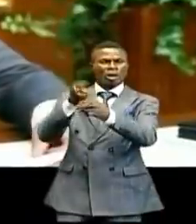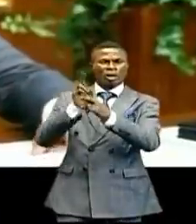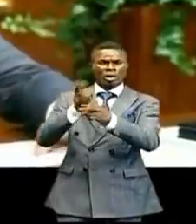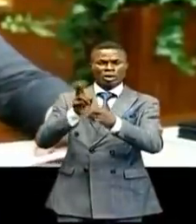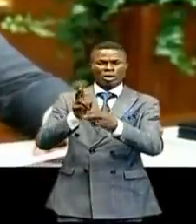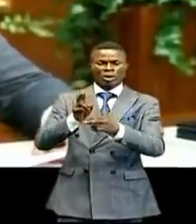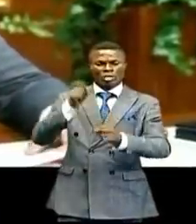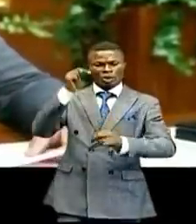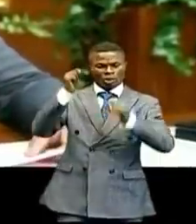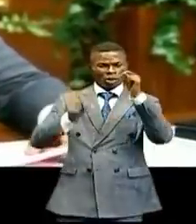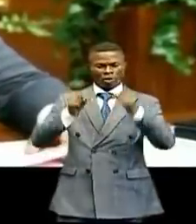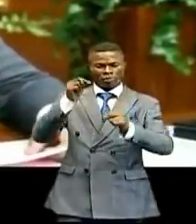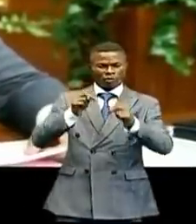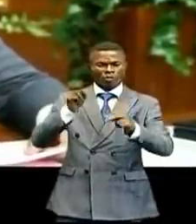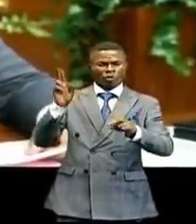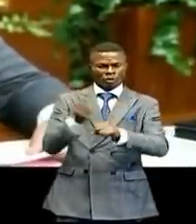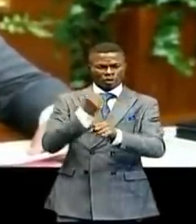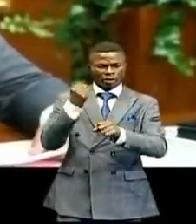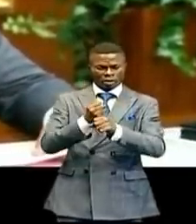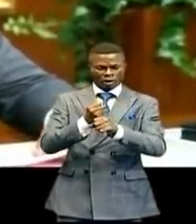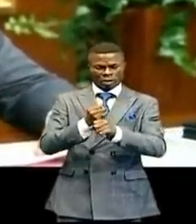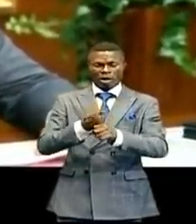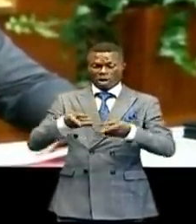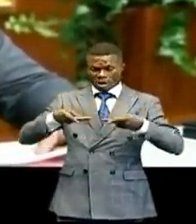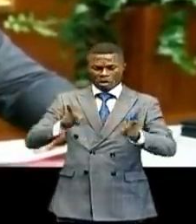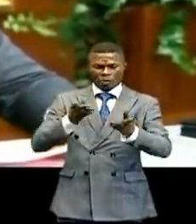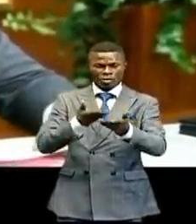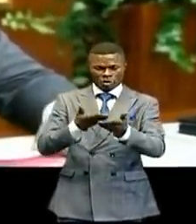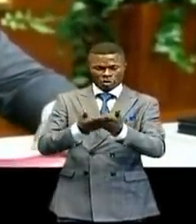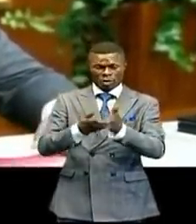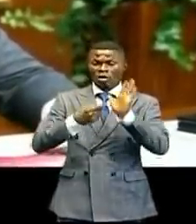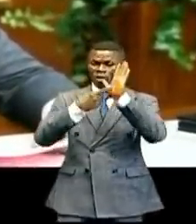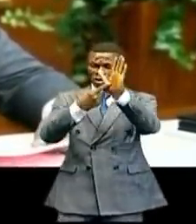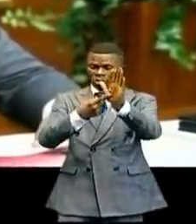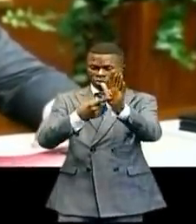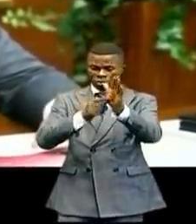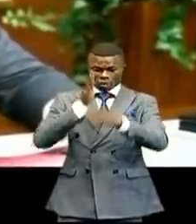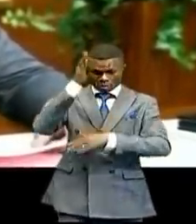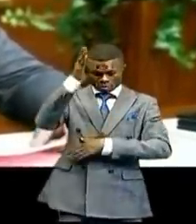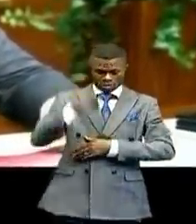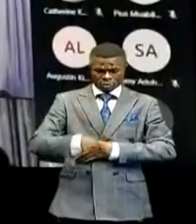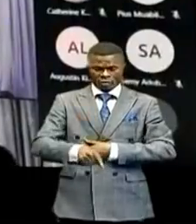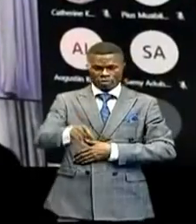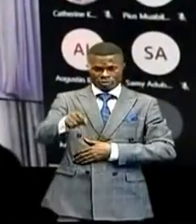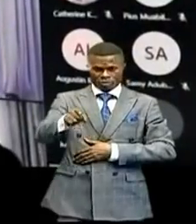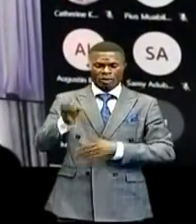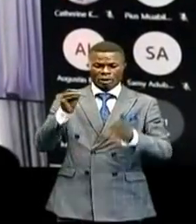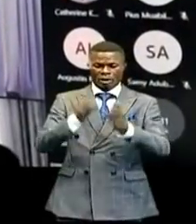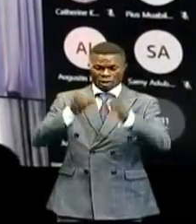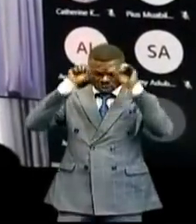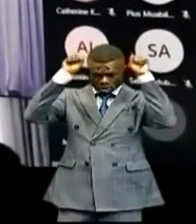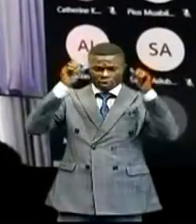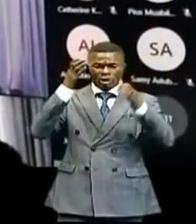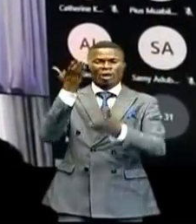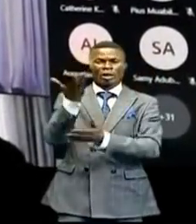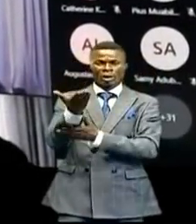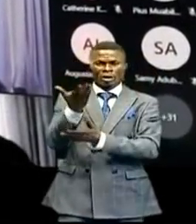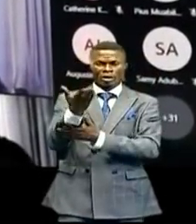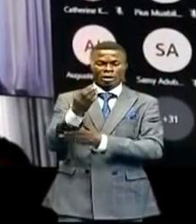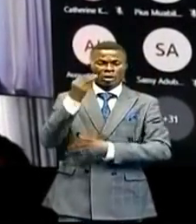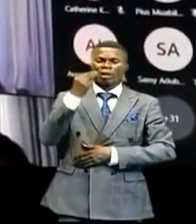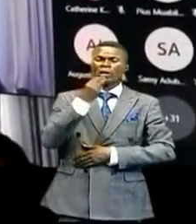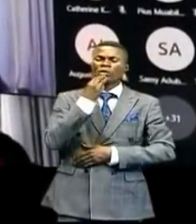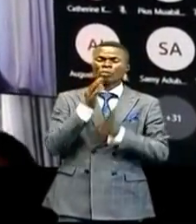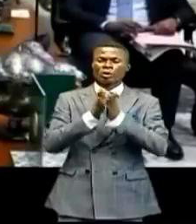les niveaux d'exécution de ces instructions soit présenté dans les prochains jours. Il a enfin demandé à